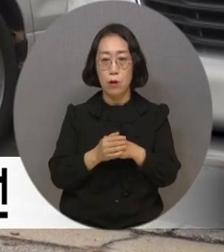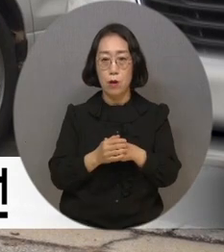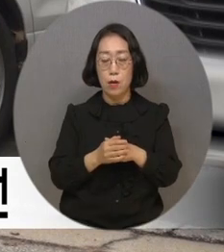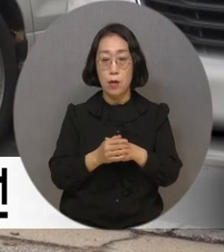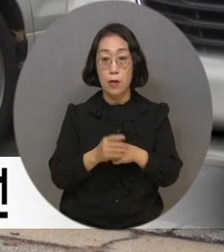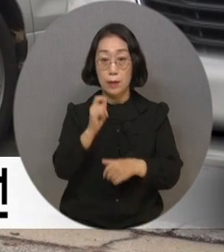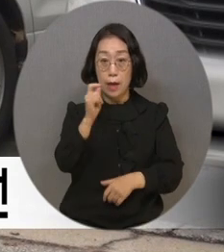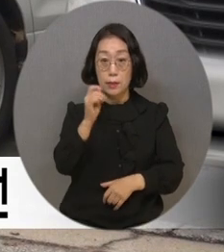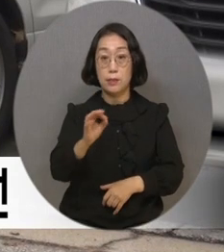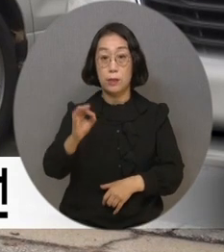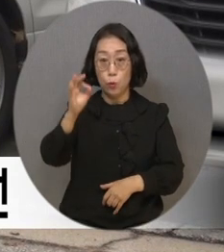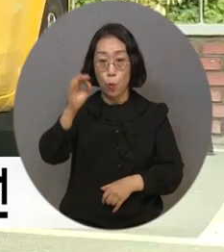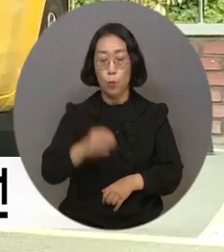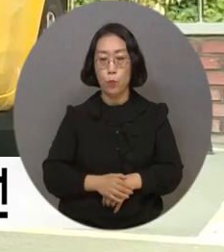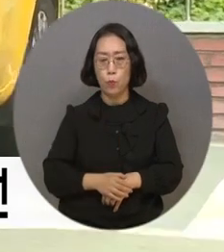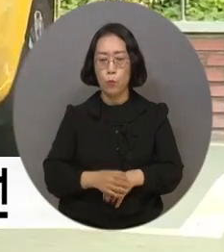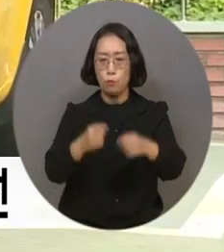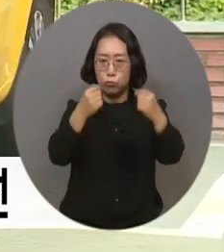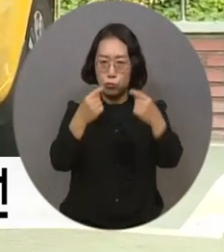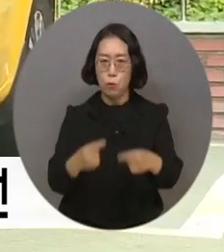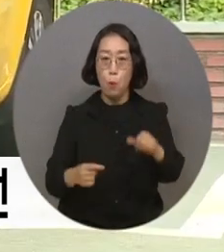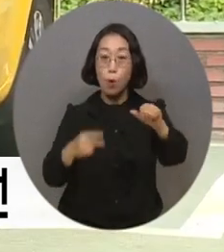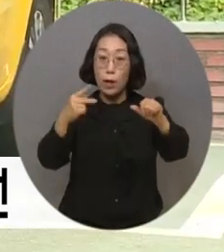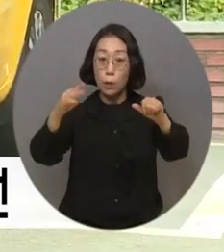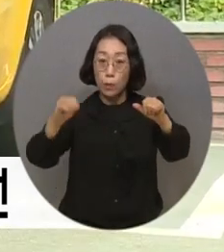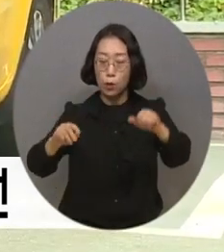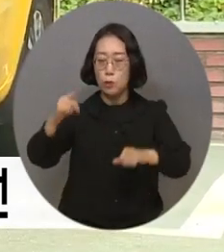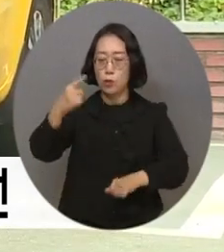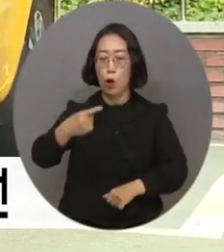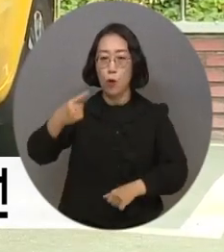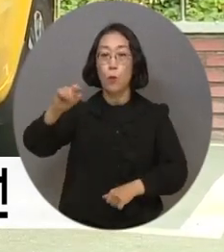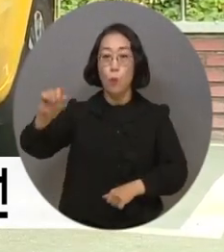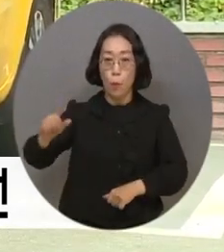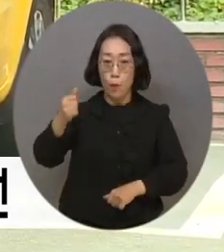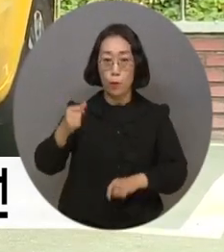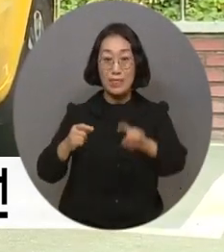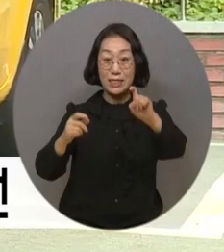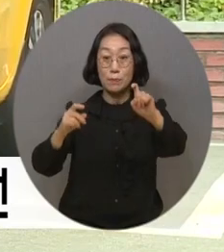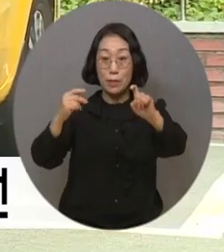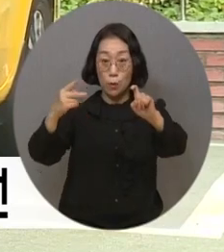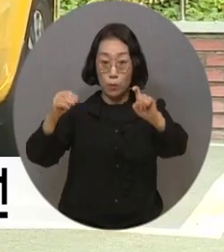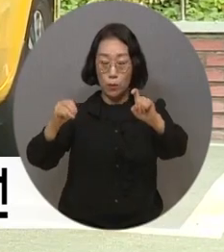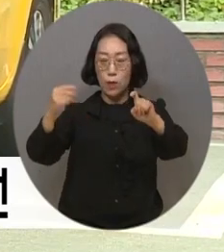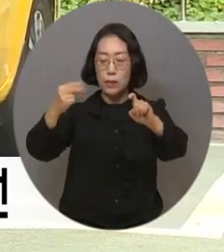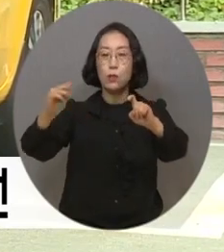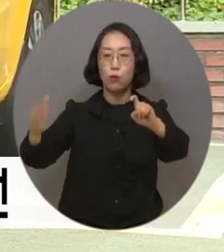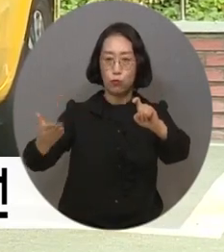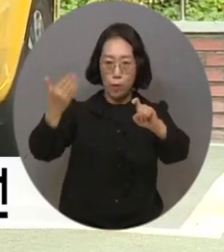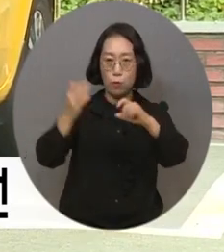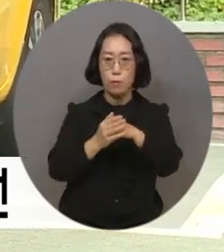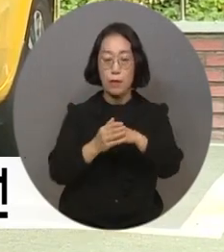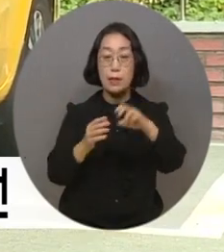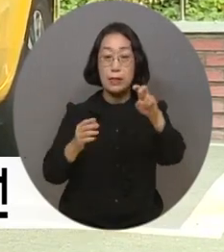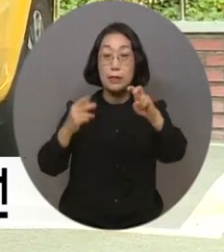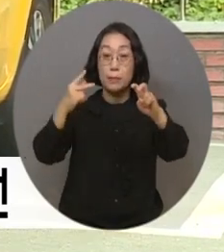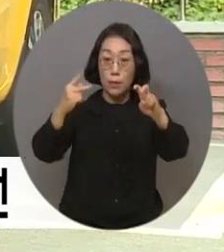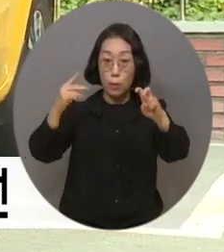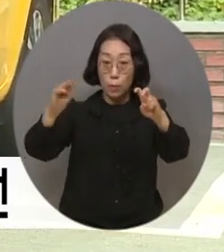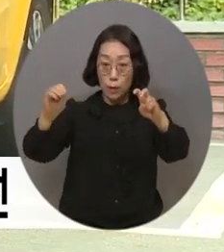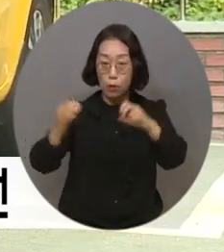콜택시 수준으로 낮춰 5km까지 1,500원, 10km까지 2,900원,